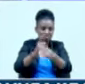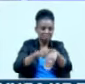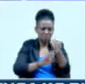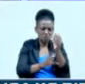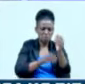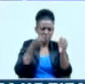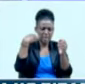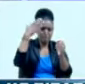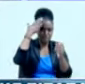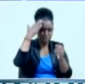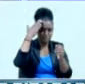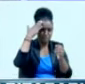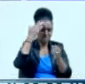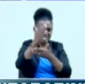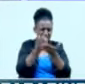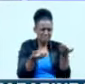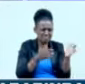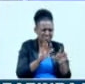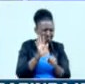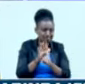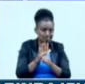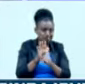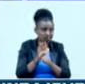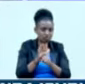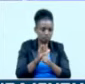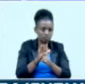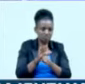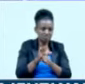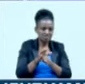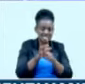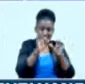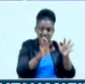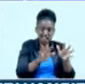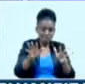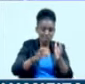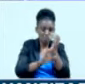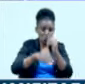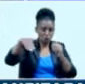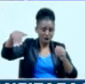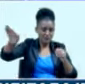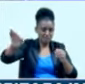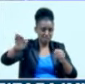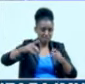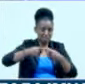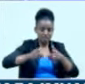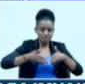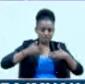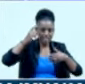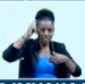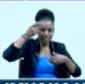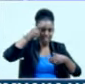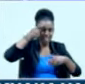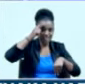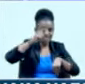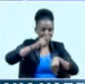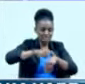mujya mubyumva aho abantu bapfuye ari benshi cyane ibintu byose birazamba. Twakwishimira yuko leta yafashe igihe